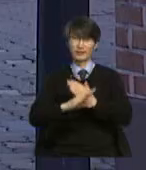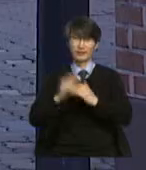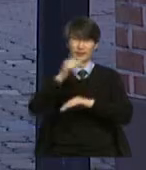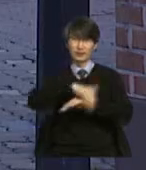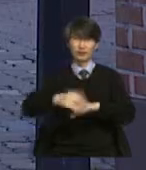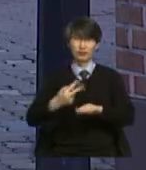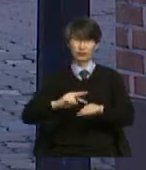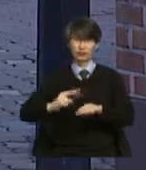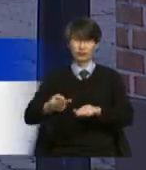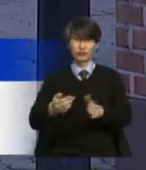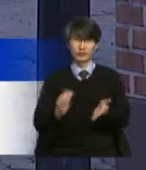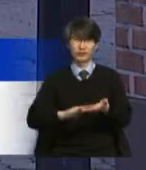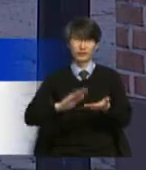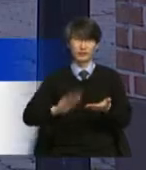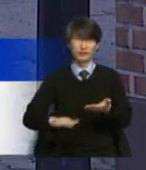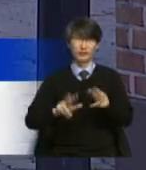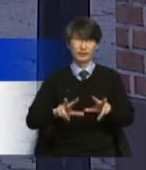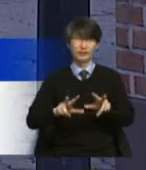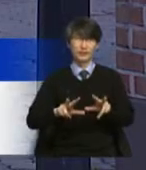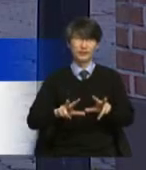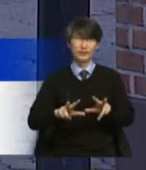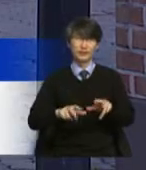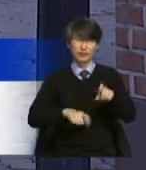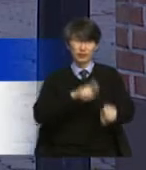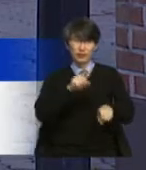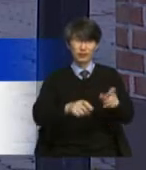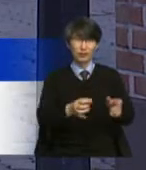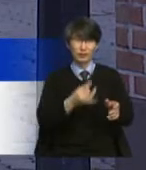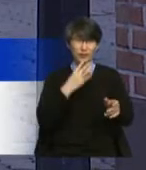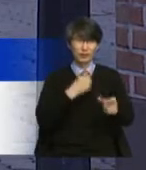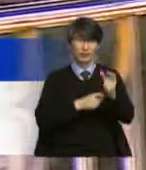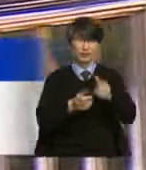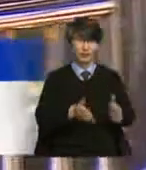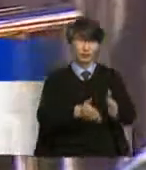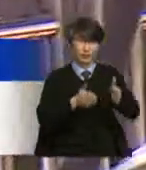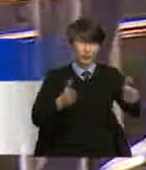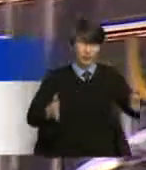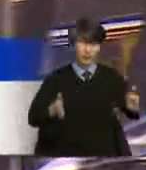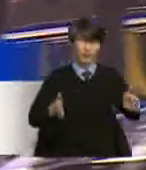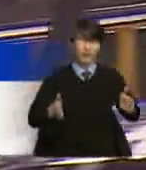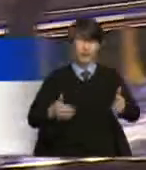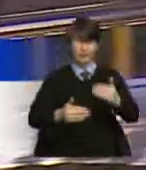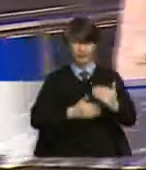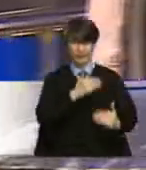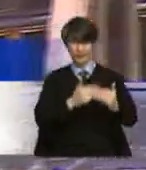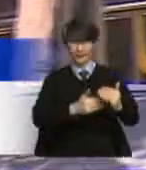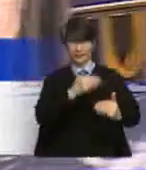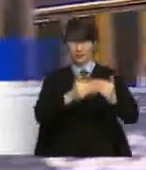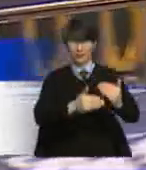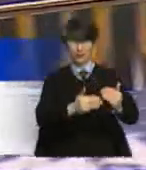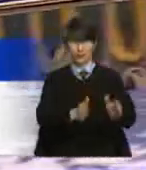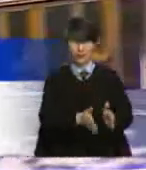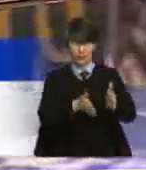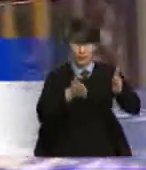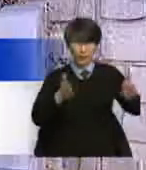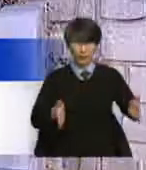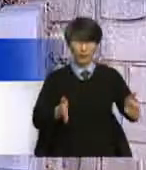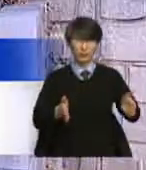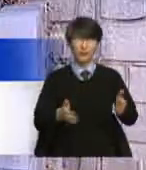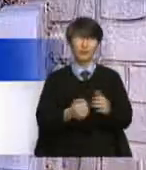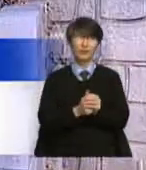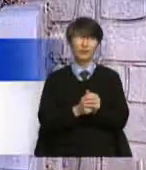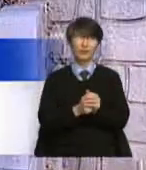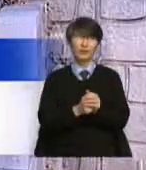겁니다. 현재 상태에서 인도폭만 더 넓어진다는 말씀이고 인도폭 넓히고 네.